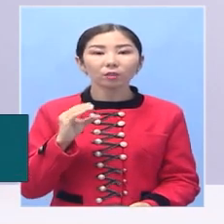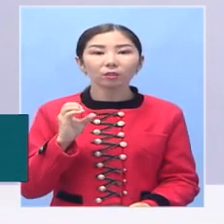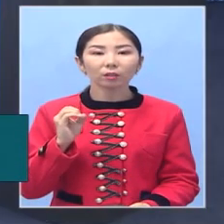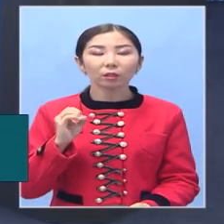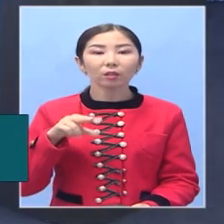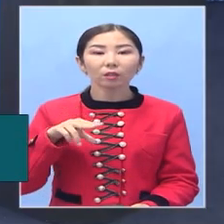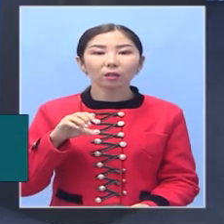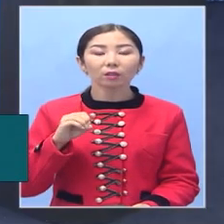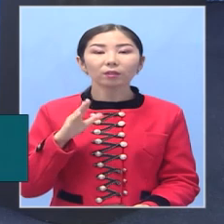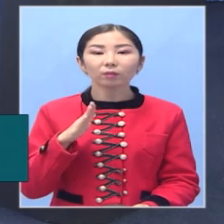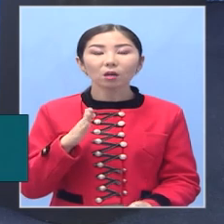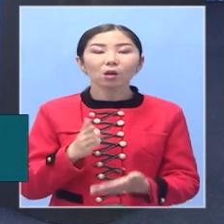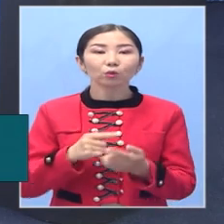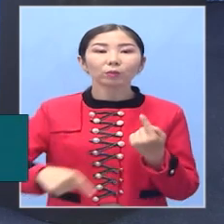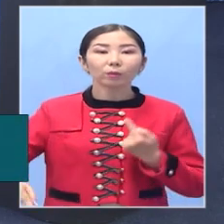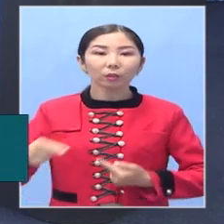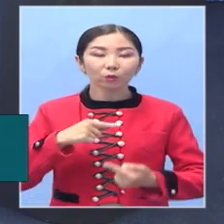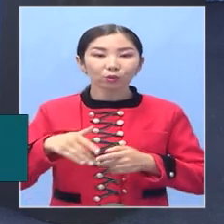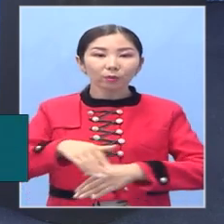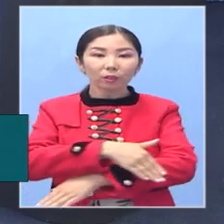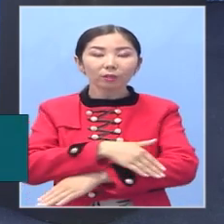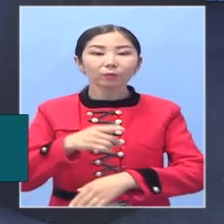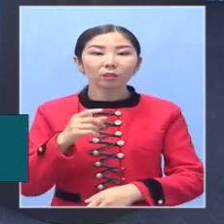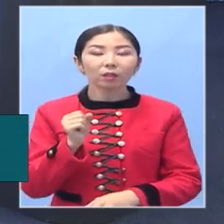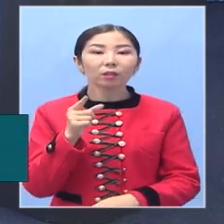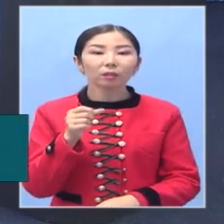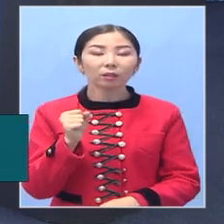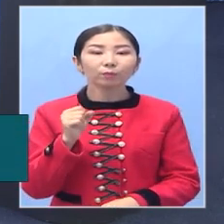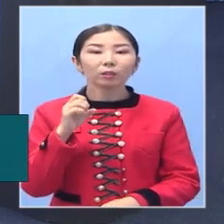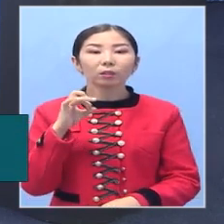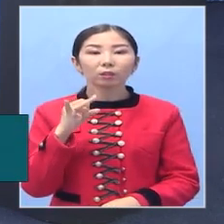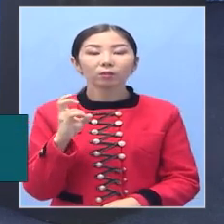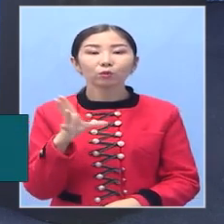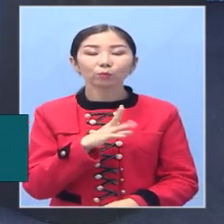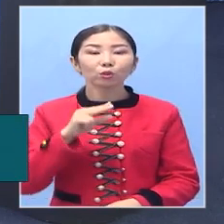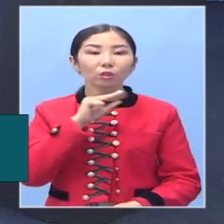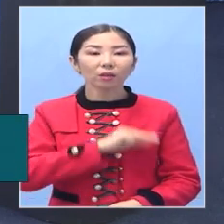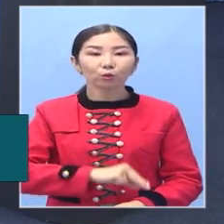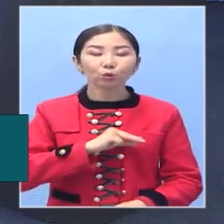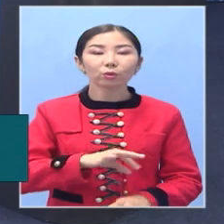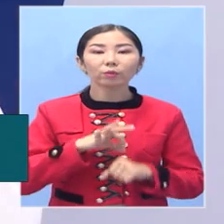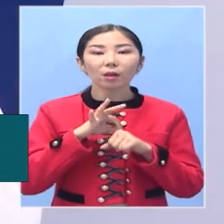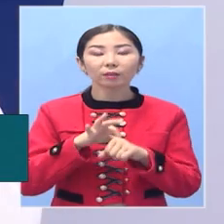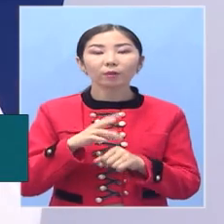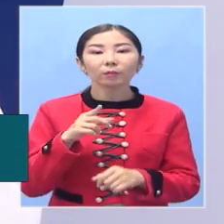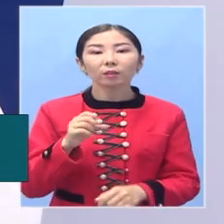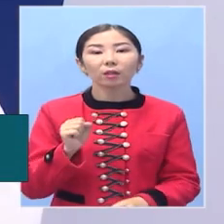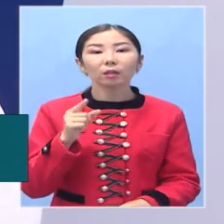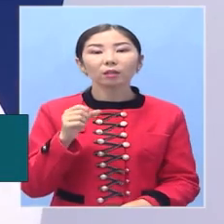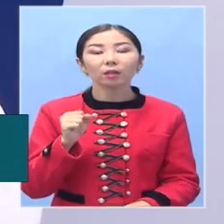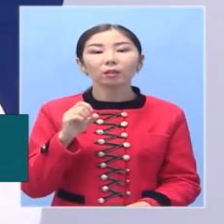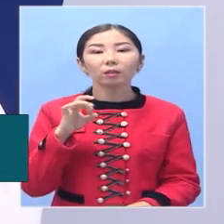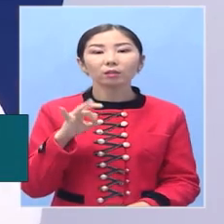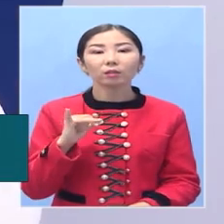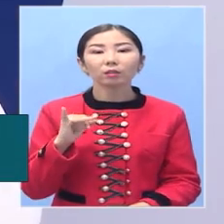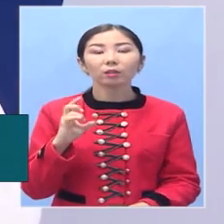жол өткелінен бастап Гагарин көшесіне дейін бір жағымен қазіргі таңда жұмыстар жүргізіліп жатыр. И сол Гагариннан